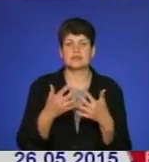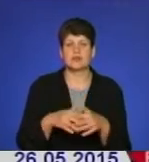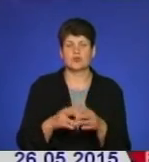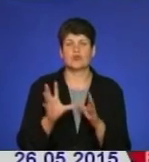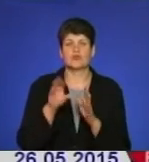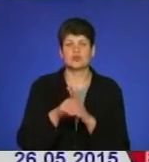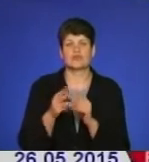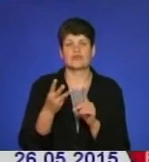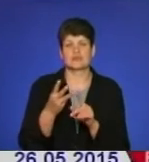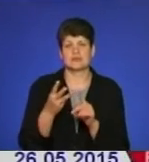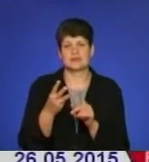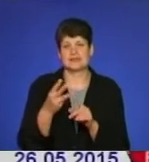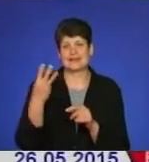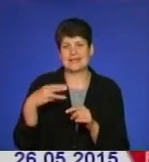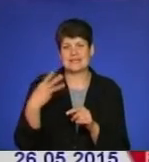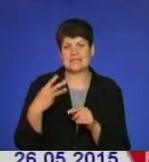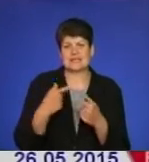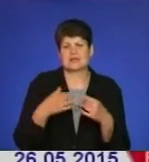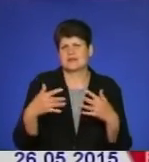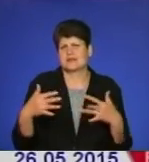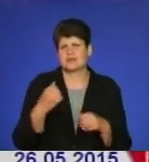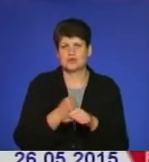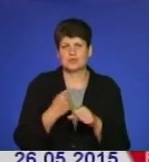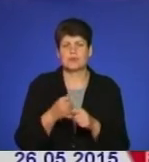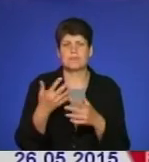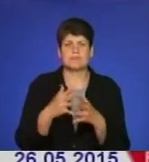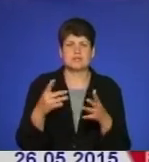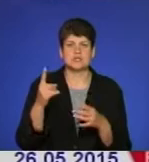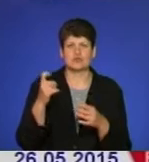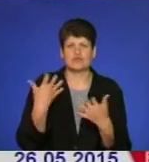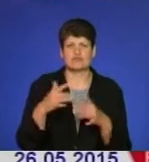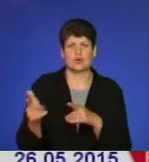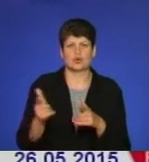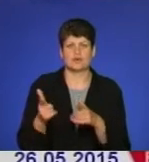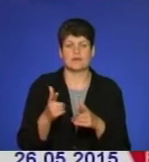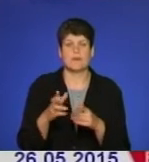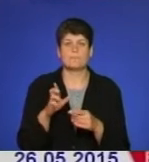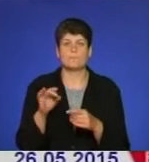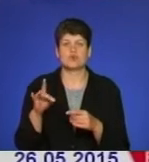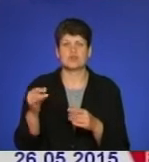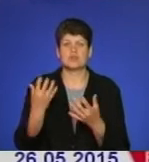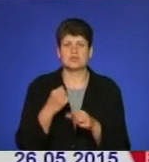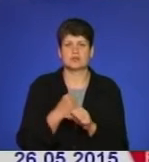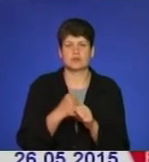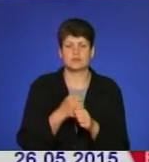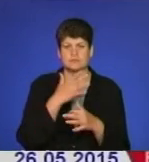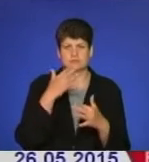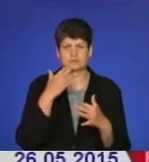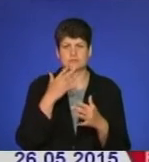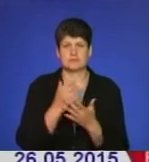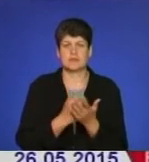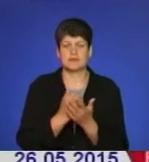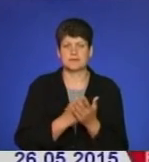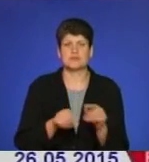увійшов до 3-го десятка їхніх розробок. Більше сотні стоїть готових уже буржуйок. І заготовлено матеріали ще під чималу кількість.